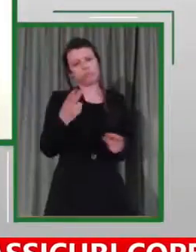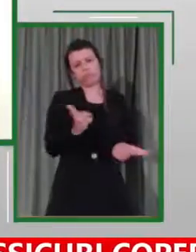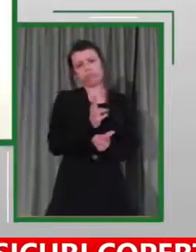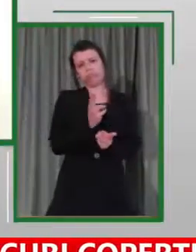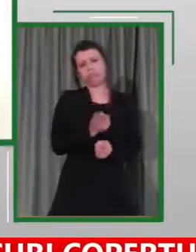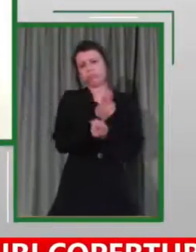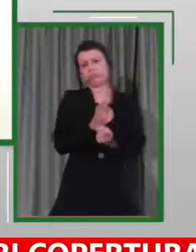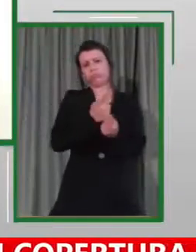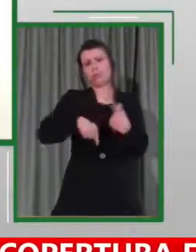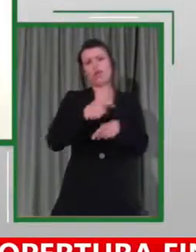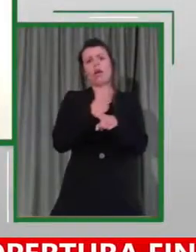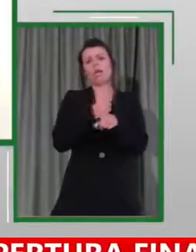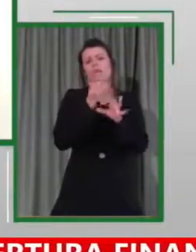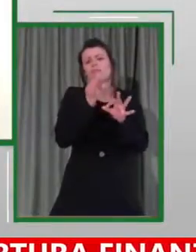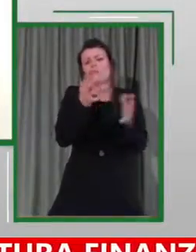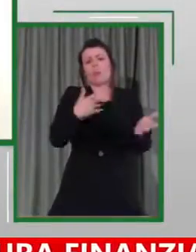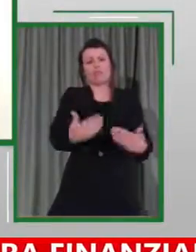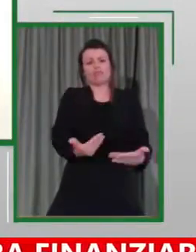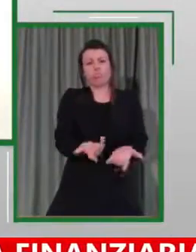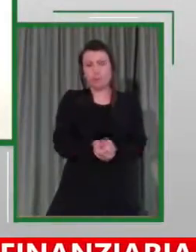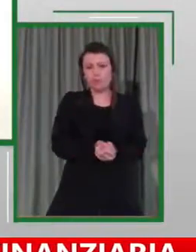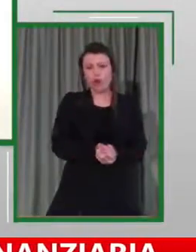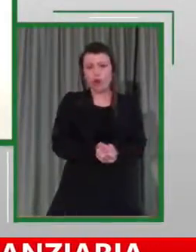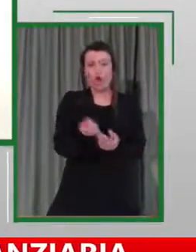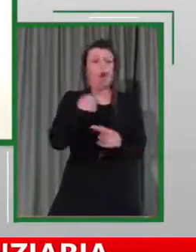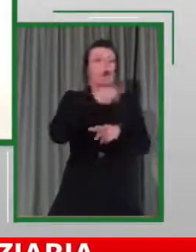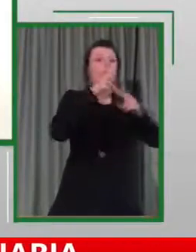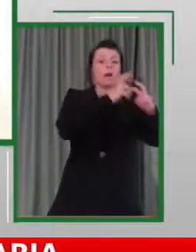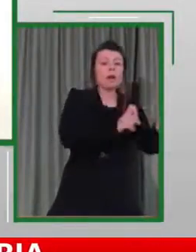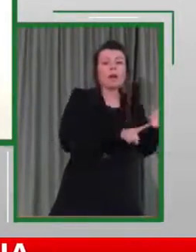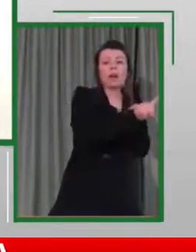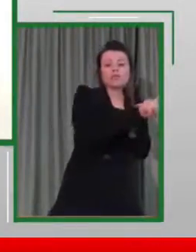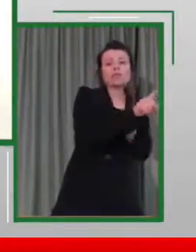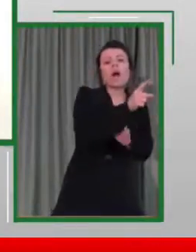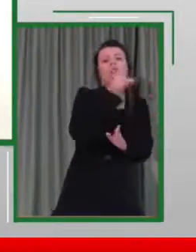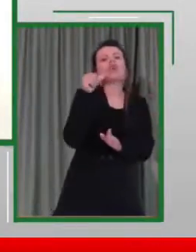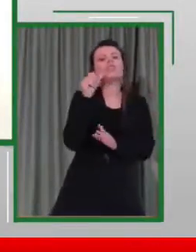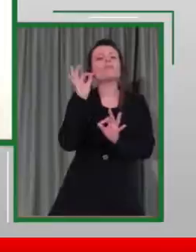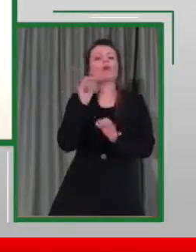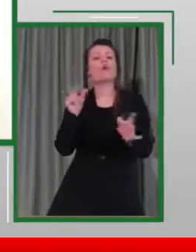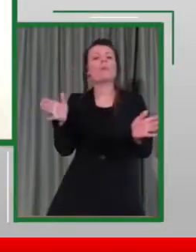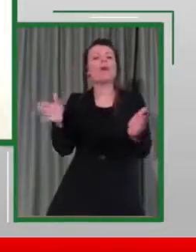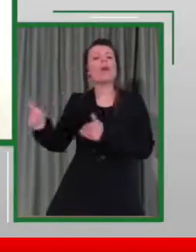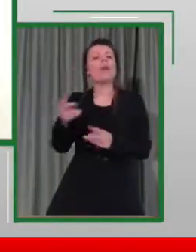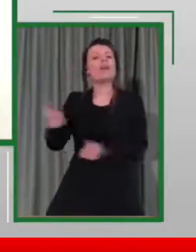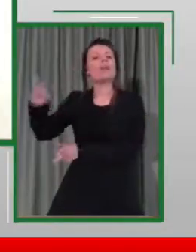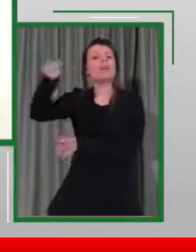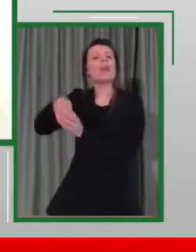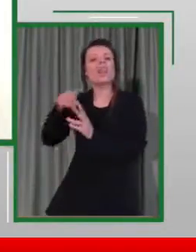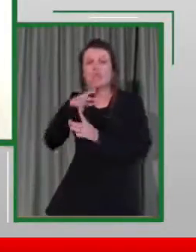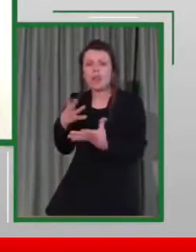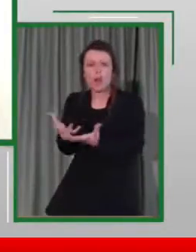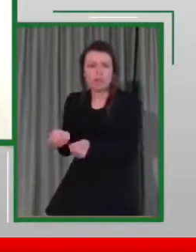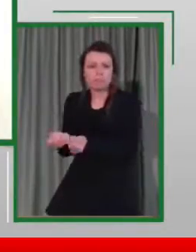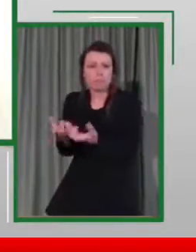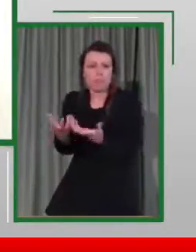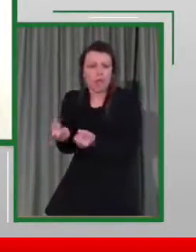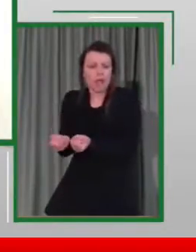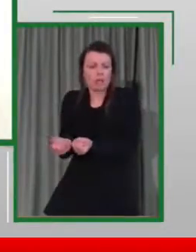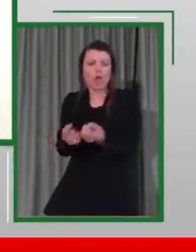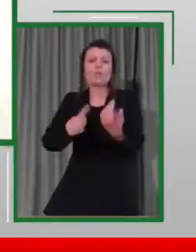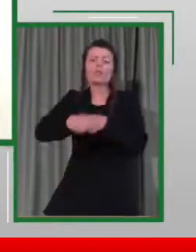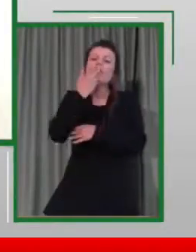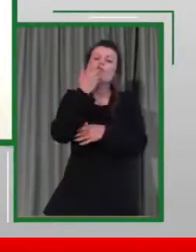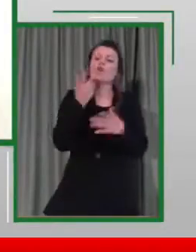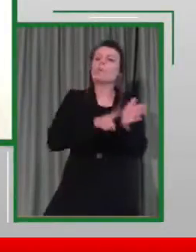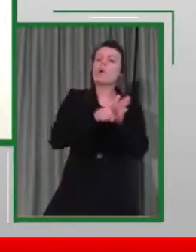ricaduta sulla clinica. E quindi davvero ci aspettiamo grandissimi risultati in tempi brevi. I progetti sono